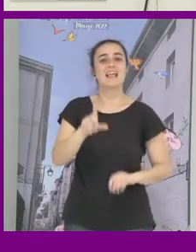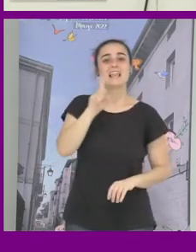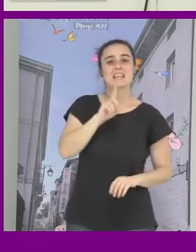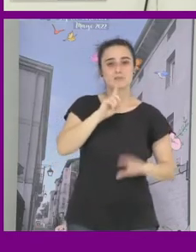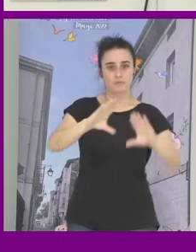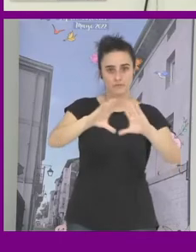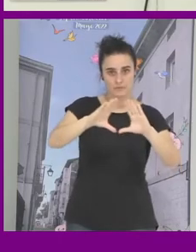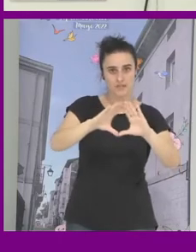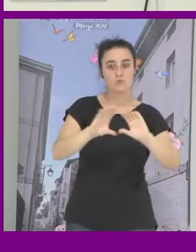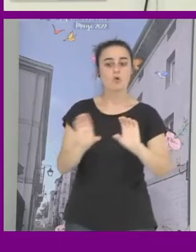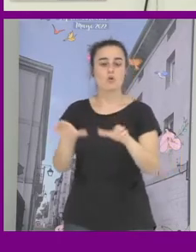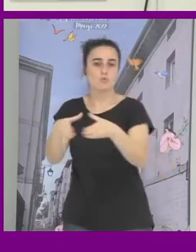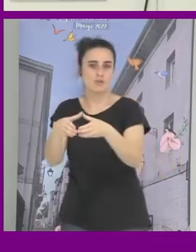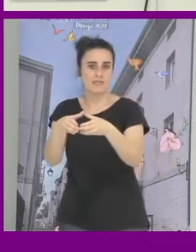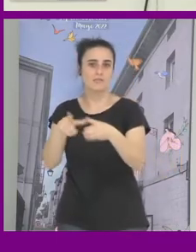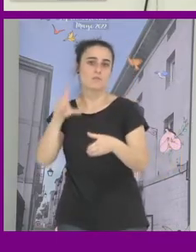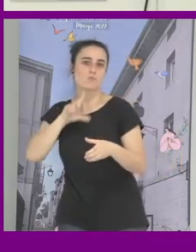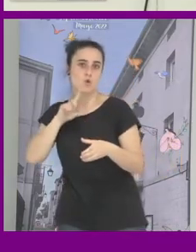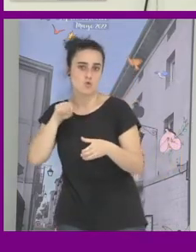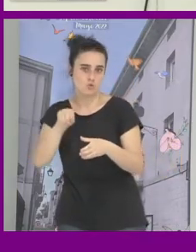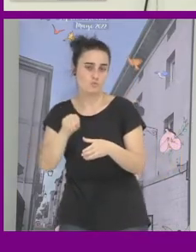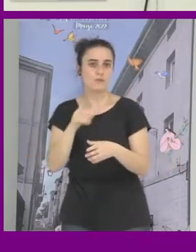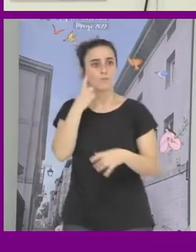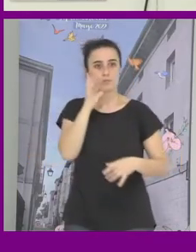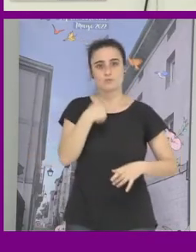komunitate boioetan, ez. Orduan hori izango da nire